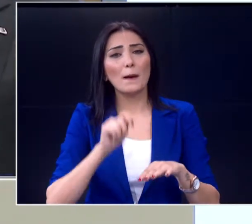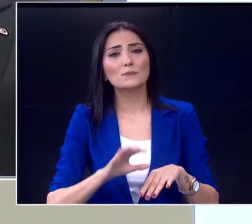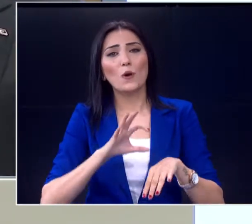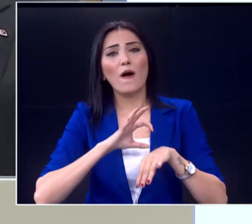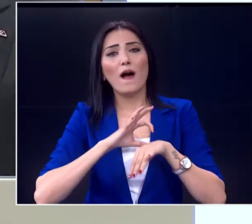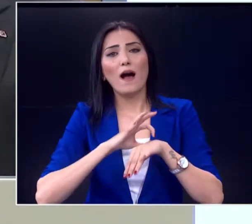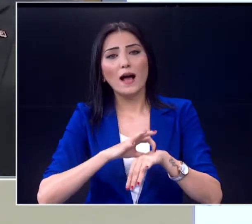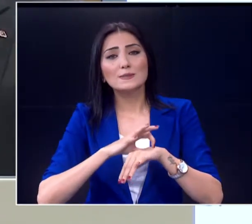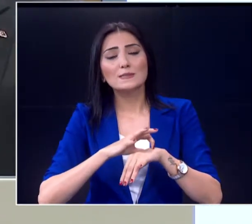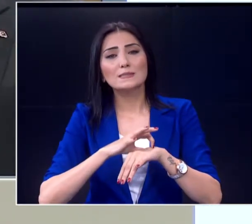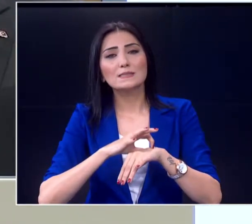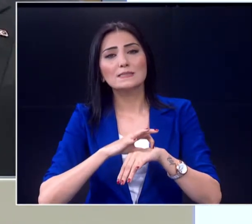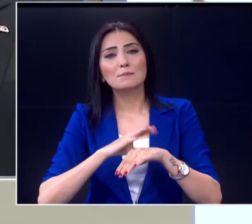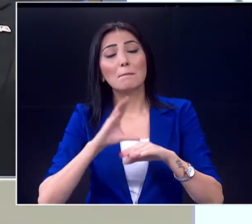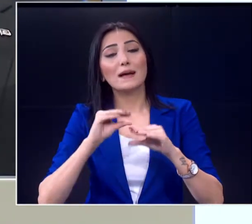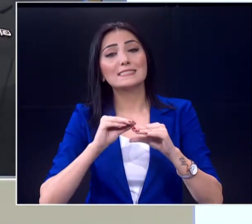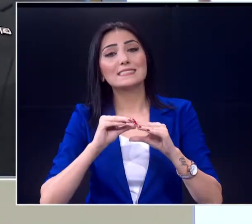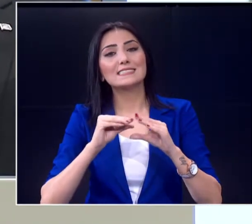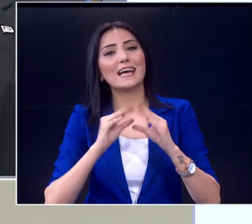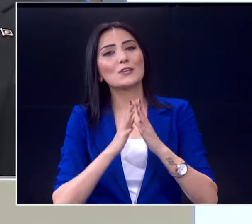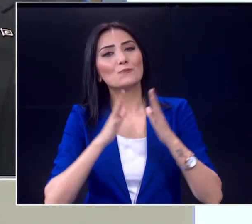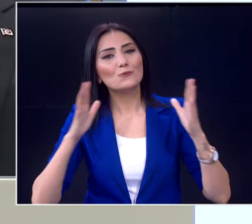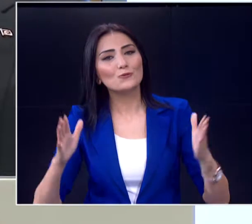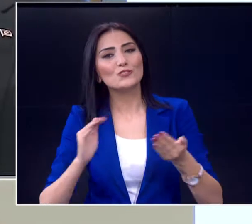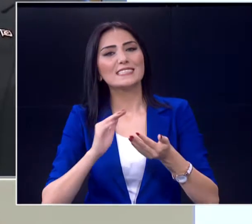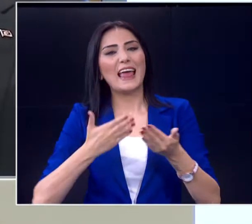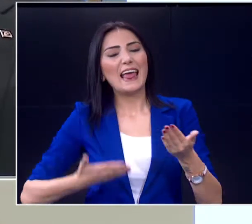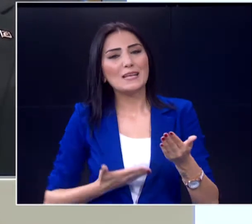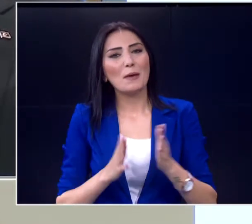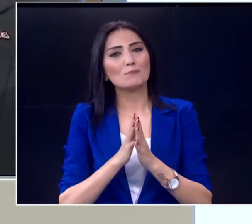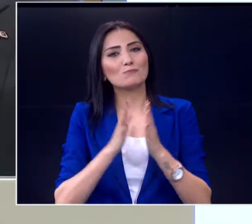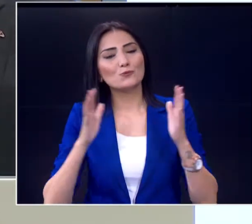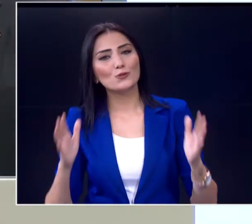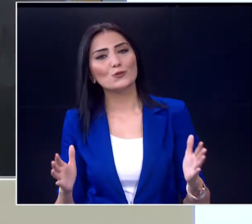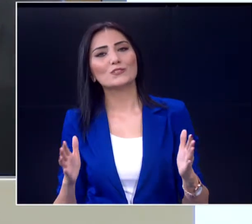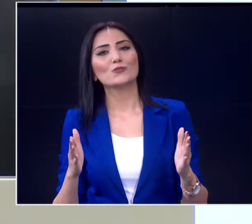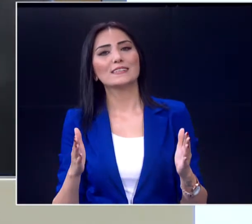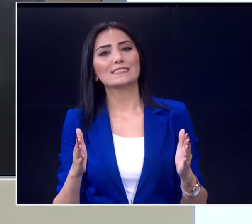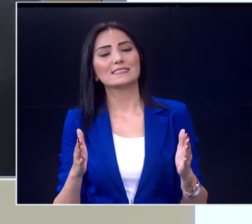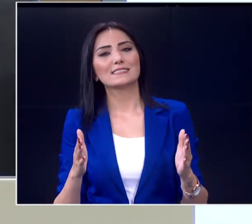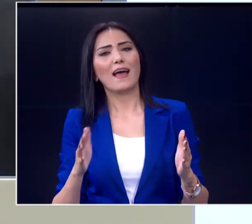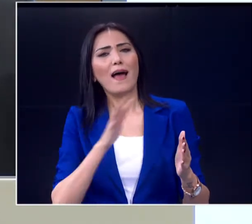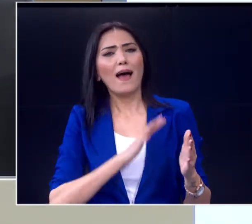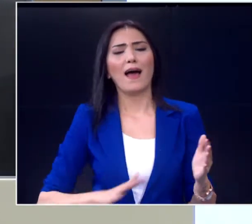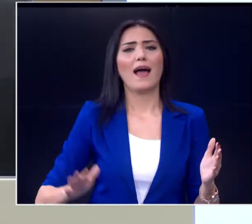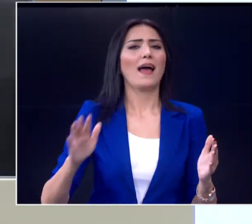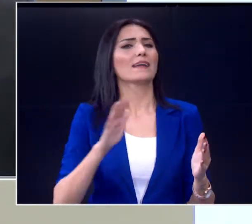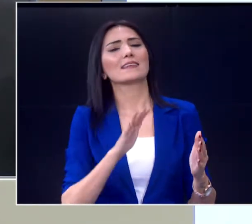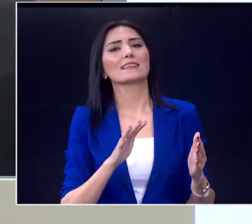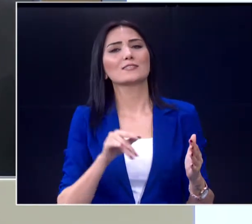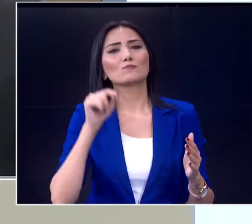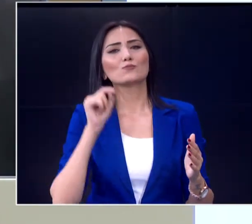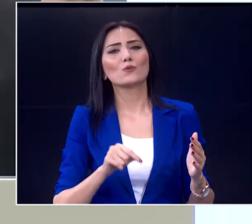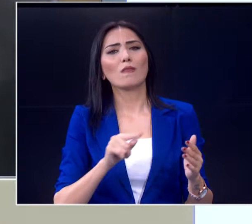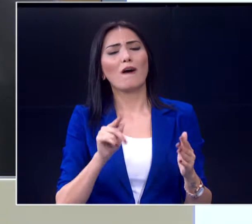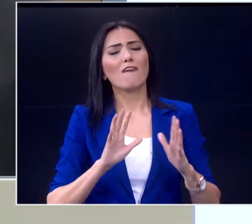Pastayı büyüteceğiz, somunu, kömbeyi büyüteceğiz. Ondan sonra herkes buradan